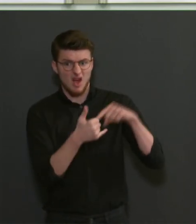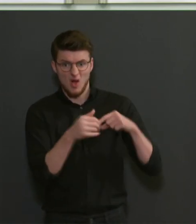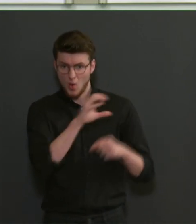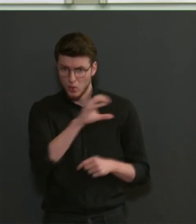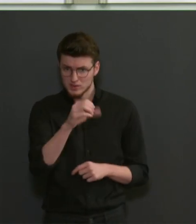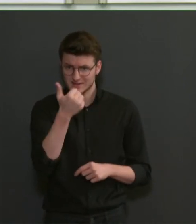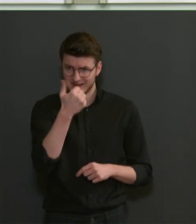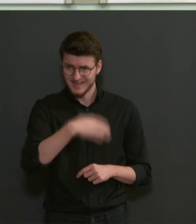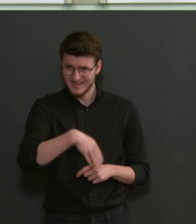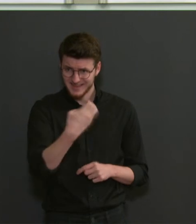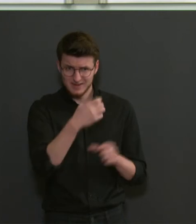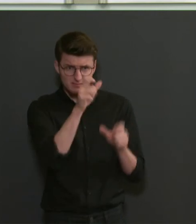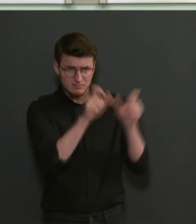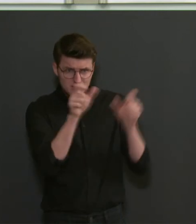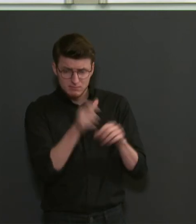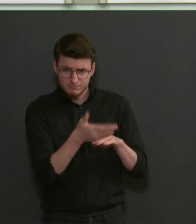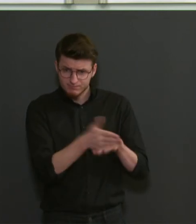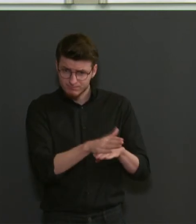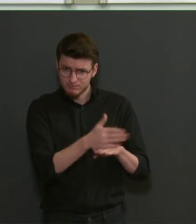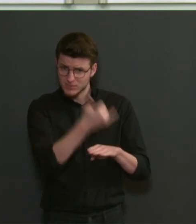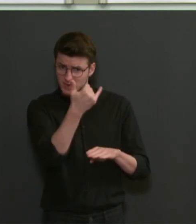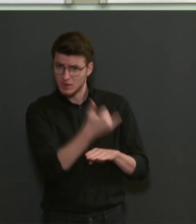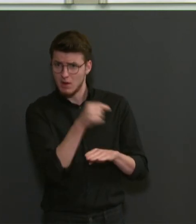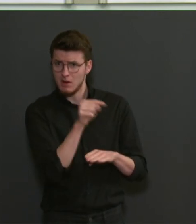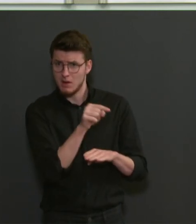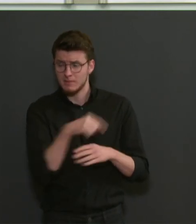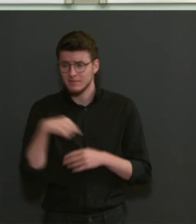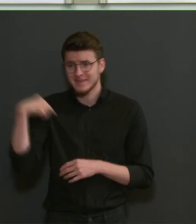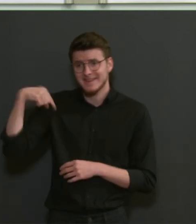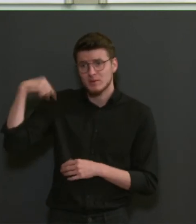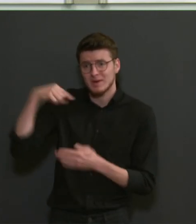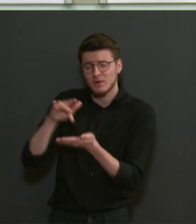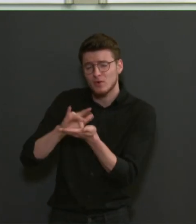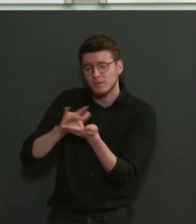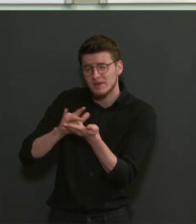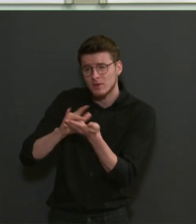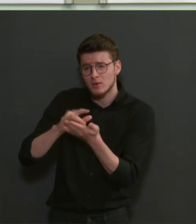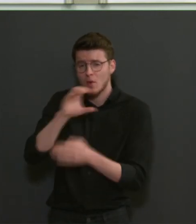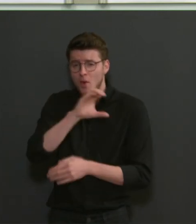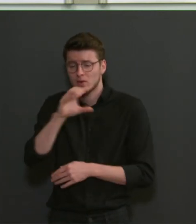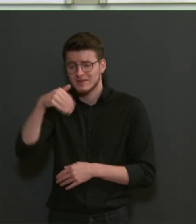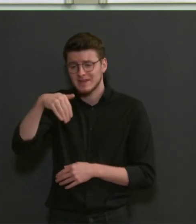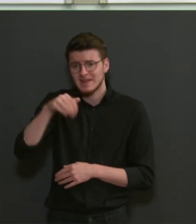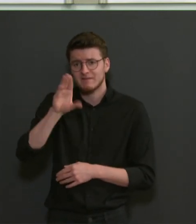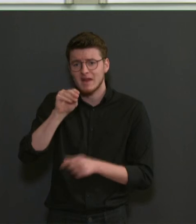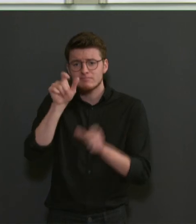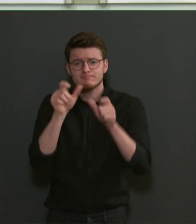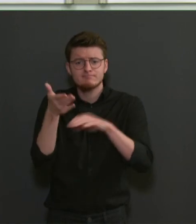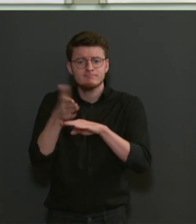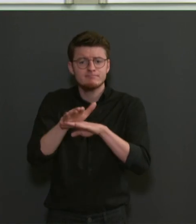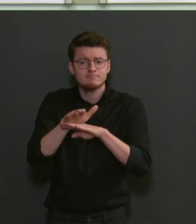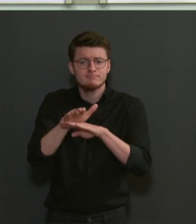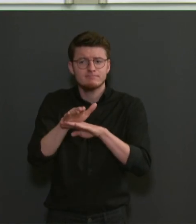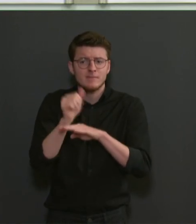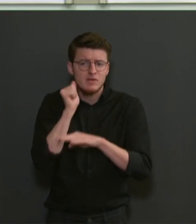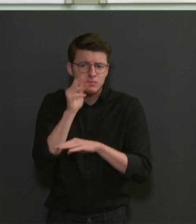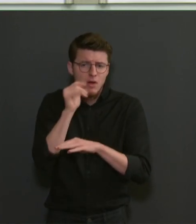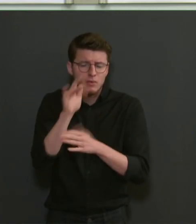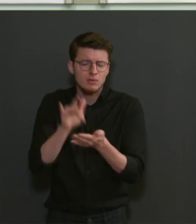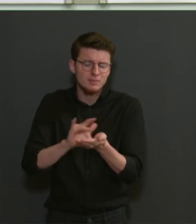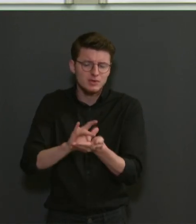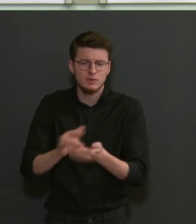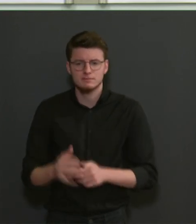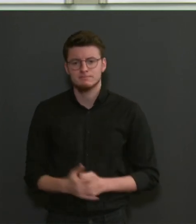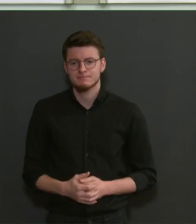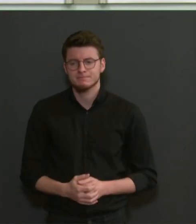Gemiddeld gezien vielen er de afgelopen week elke dag 159 overlijdens per dag te betreuren.